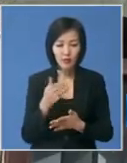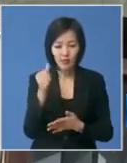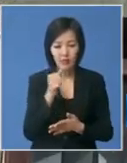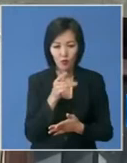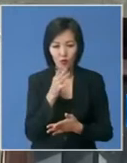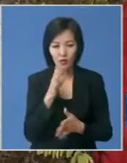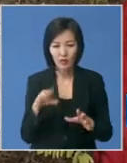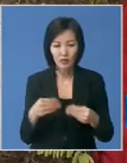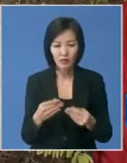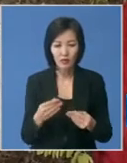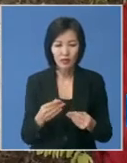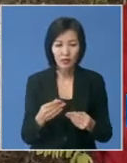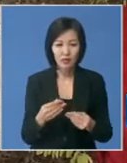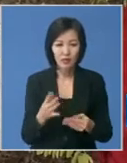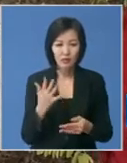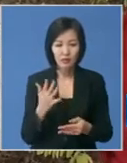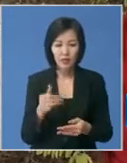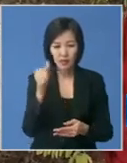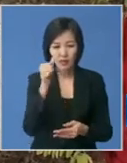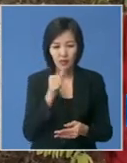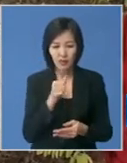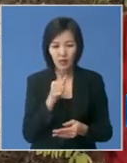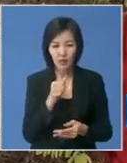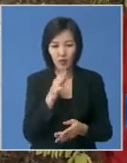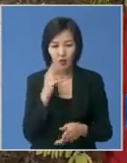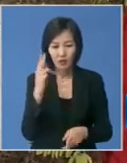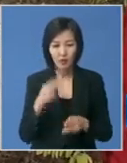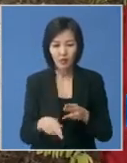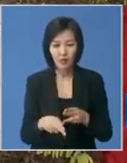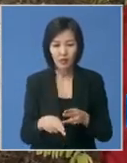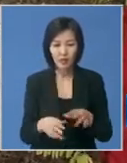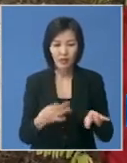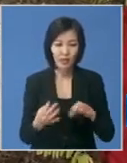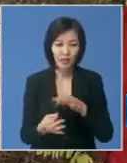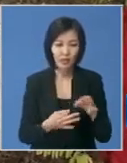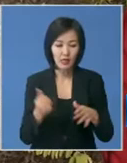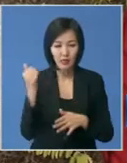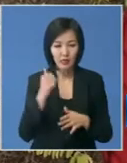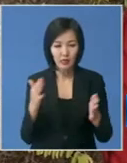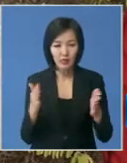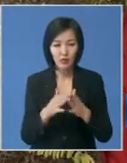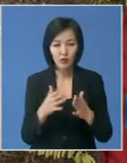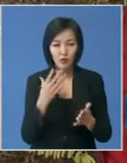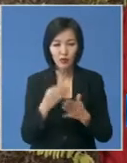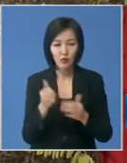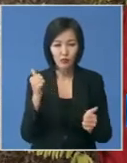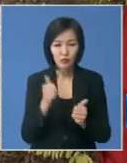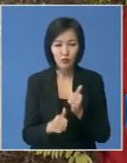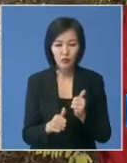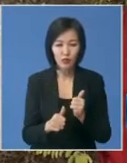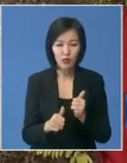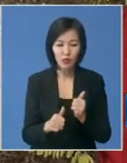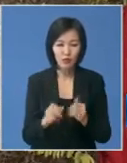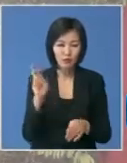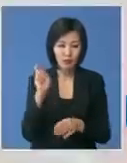берілген тегінде. 5 айдан біткен соң, одан кейінде біз айналайын балалар, қарттар үйін, және өзімізге күнделік ылғы ай